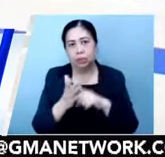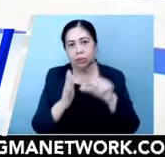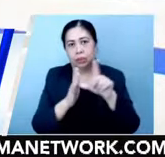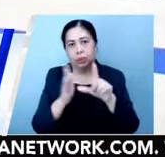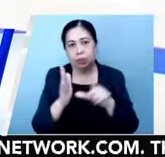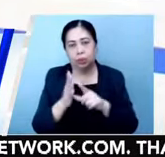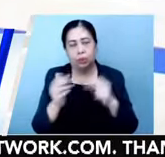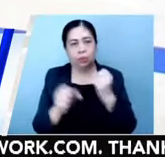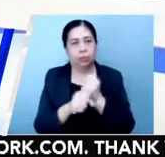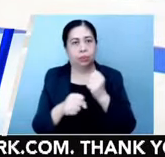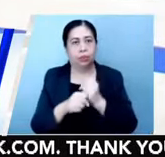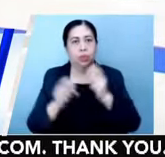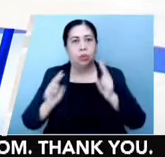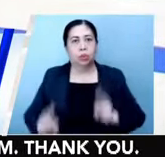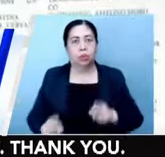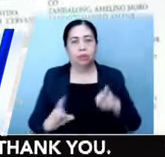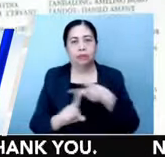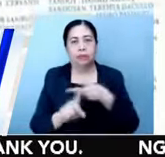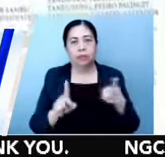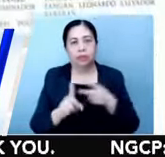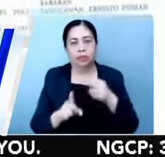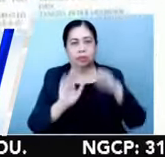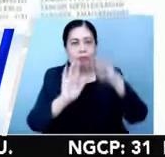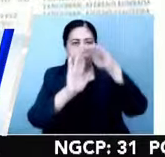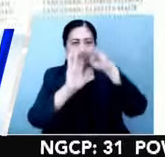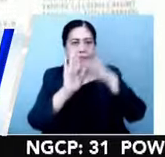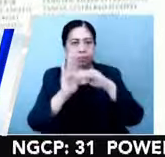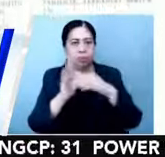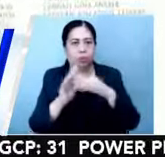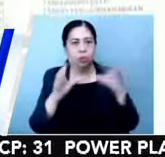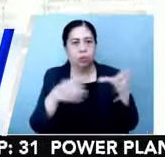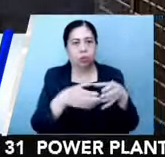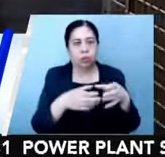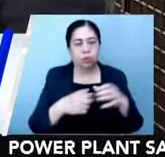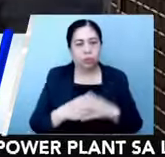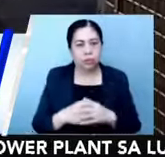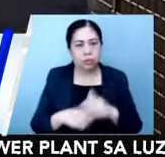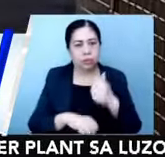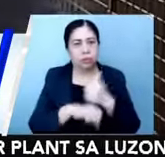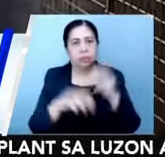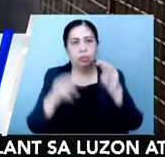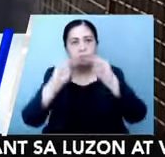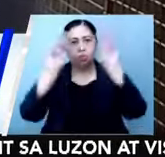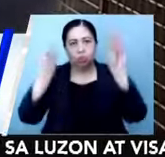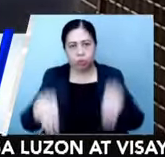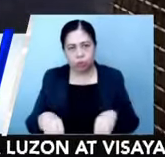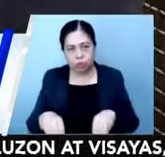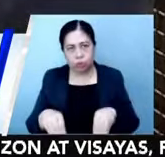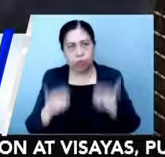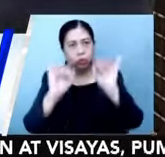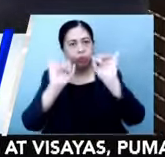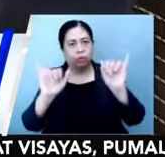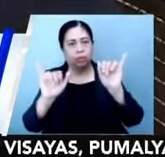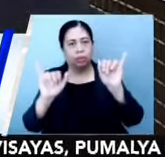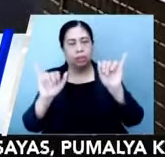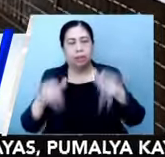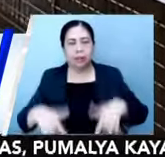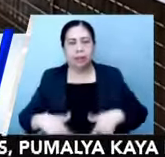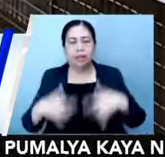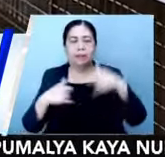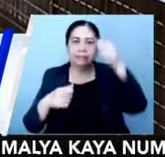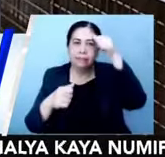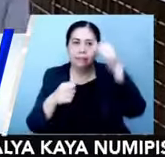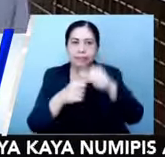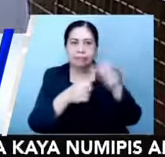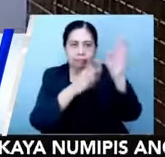Rights Violations Victims Memorial Commission. Ang komisyon nagtatag ng isang museum para panatilihing buhay ang mga alaala at bigyang respeto ang mga